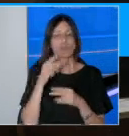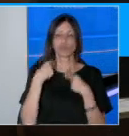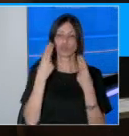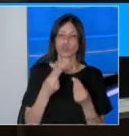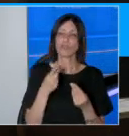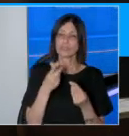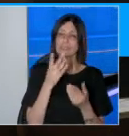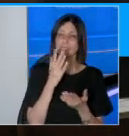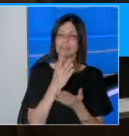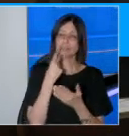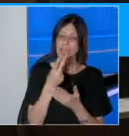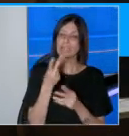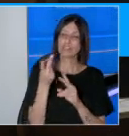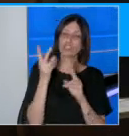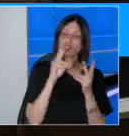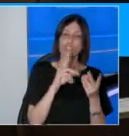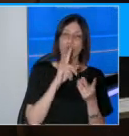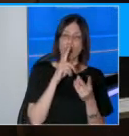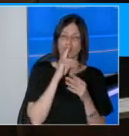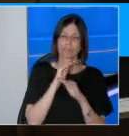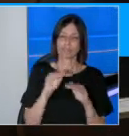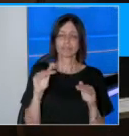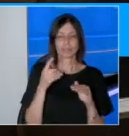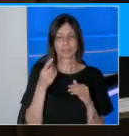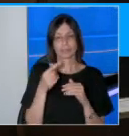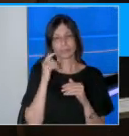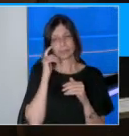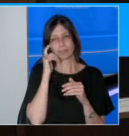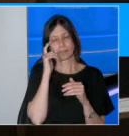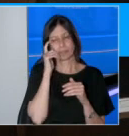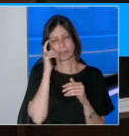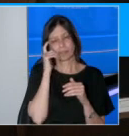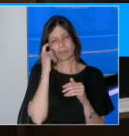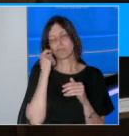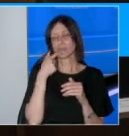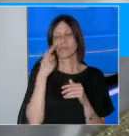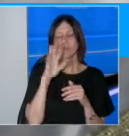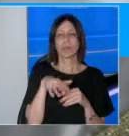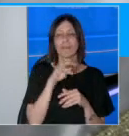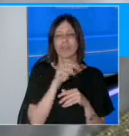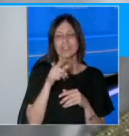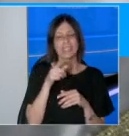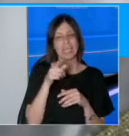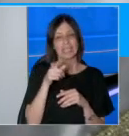זה רק מראה לך שהצד השני לא נח על השמרים. וצריך לומר גם שבנושא הזה, שגדעון סער